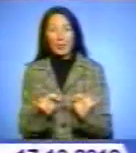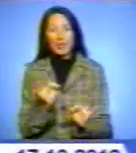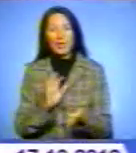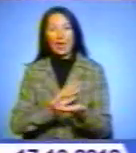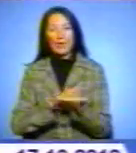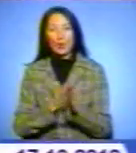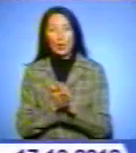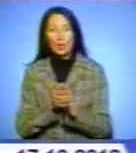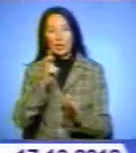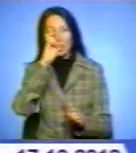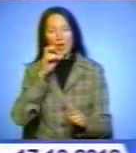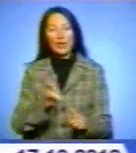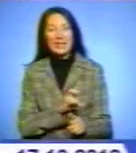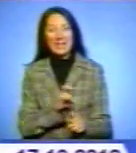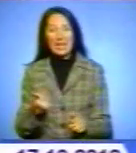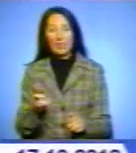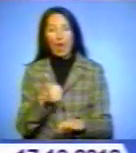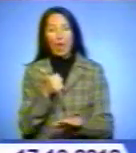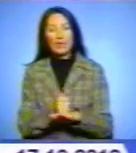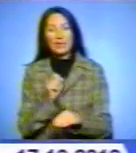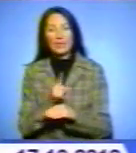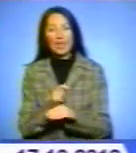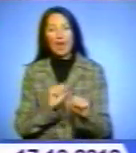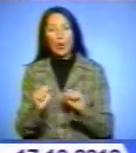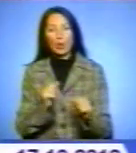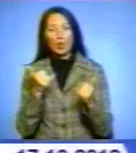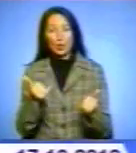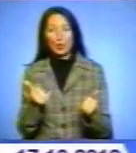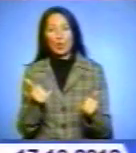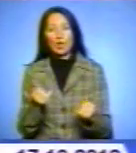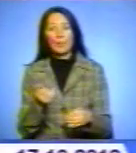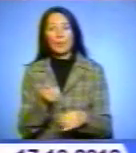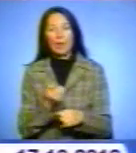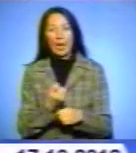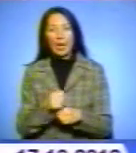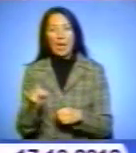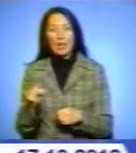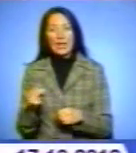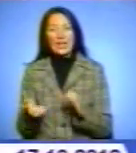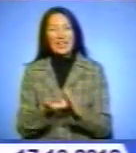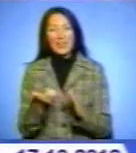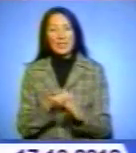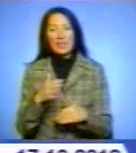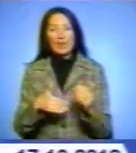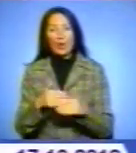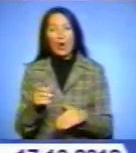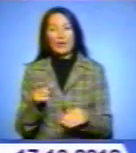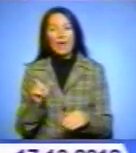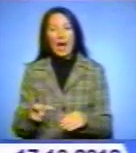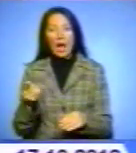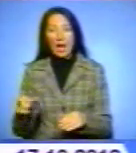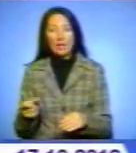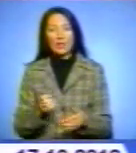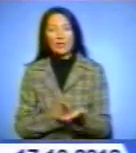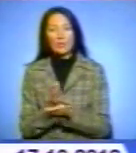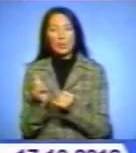церкви. Головне завдання уряду на сьогодні – подолати дефіцит кваліфікованих кадрів, забезпечивши перелом у професійній освіті